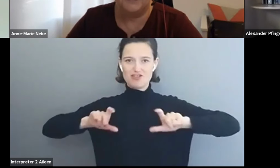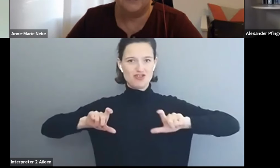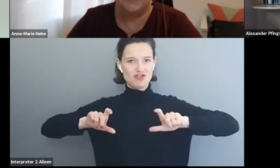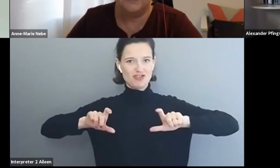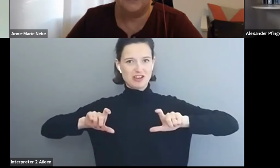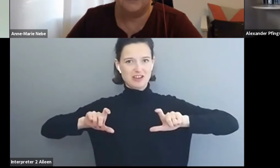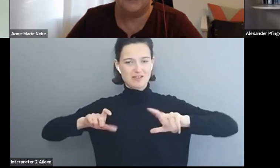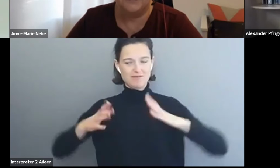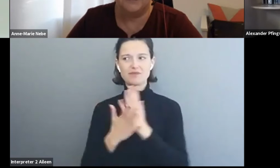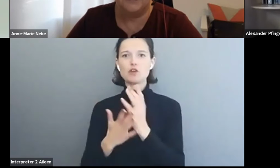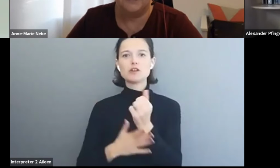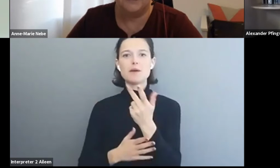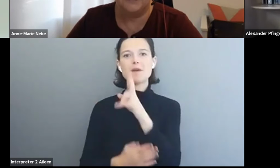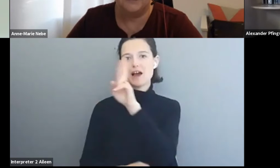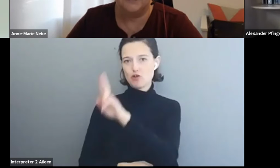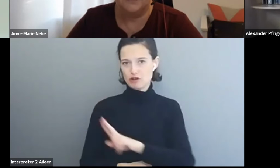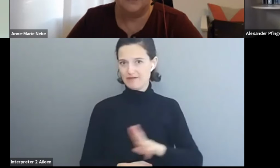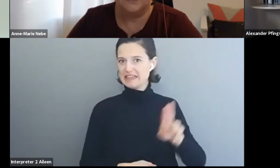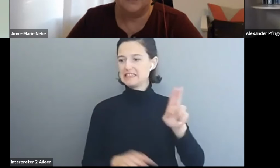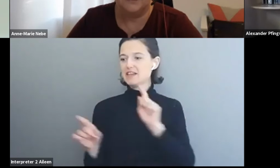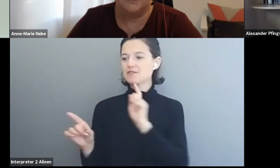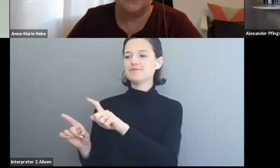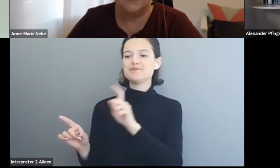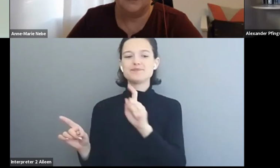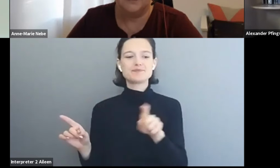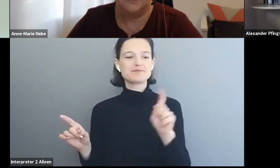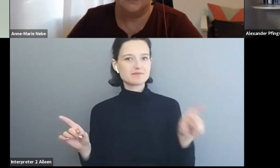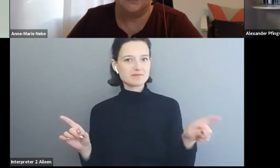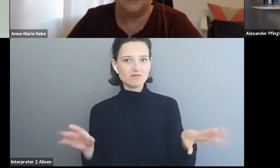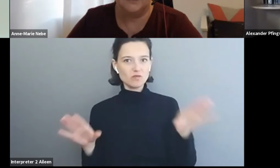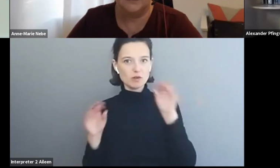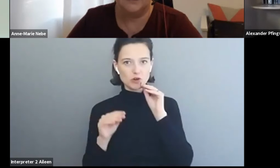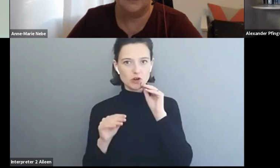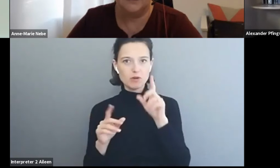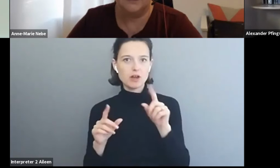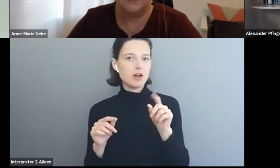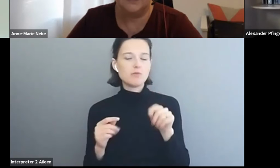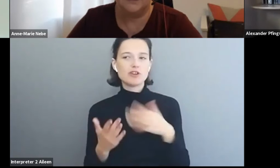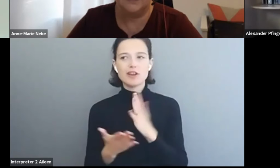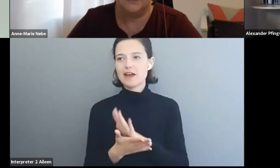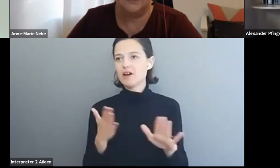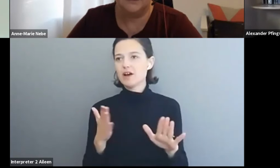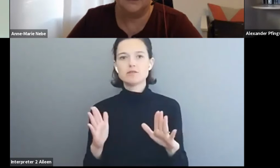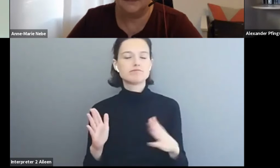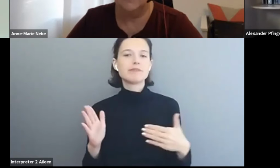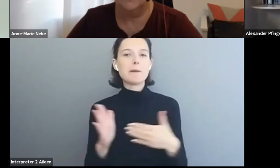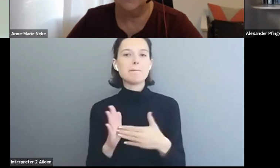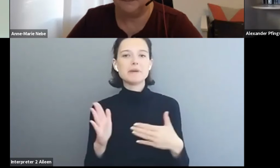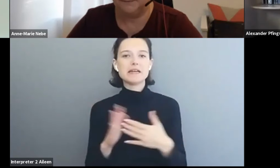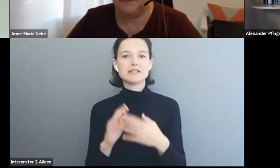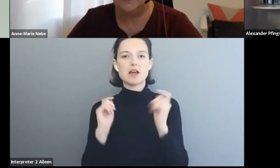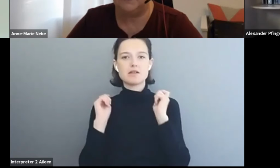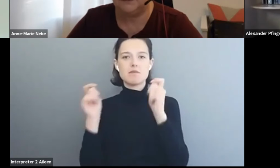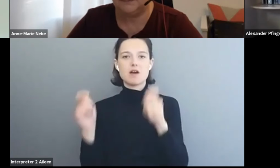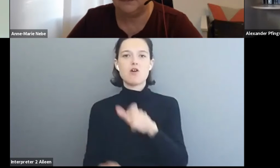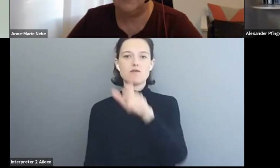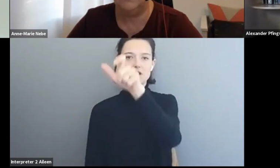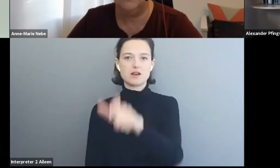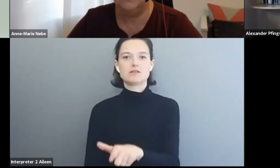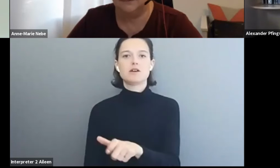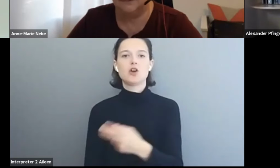Universitäten bei uns hier gemerkt, für das Image, dann hat man halt eine Stelle eines Behindertenbeauftragten oder eines Zuständigen für